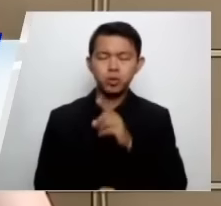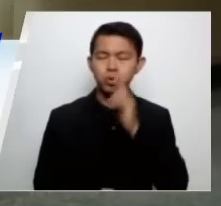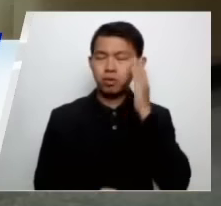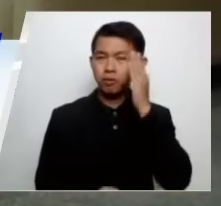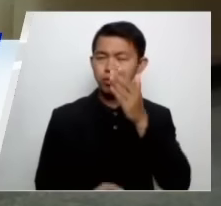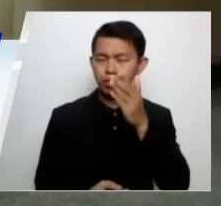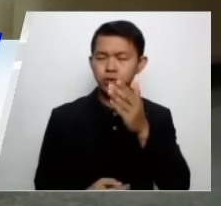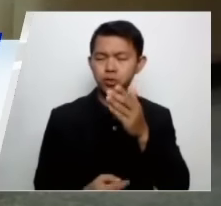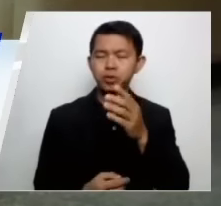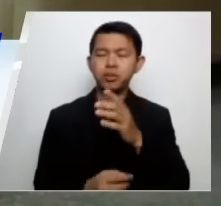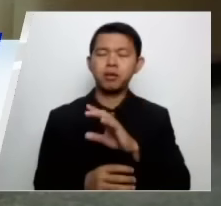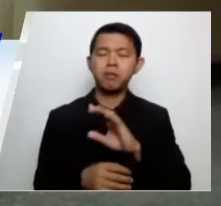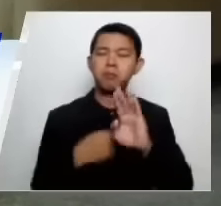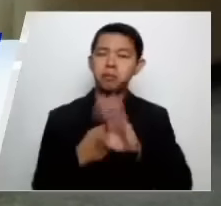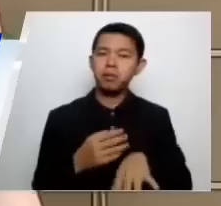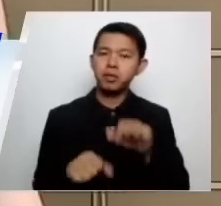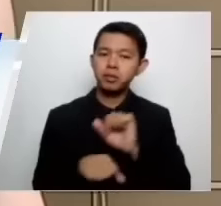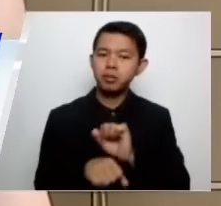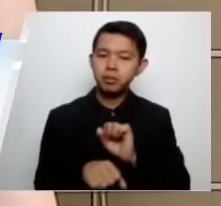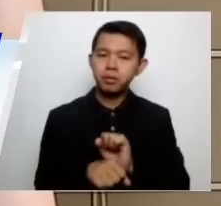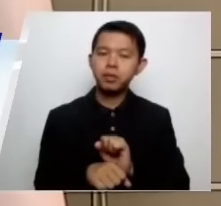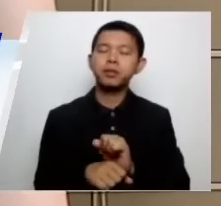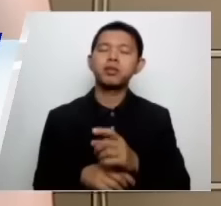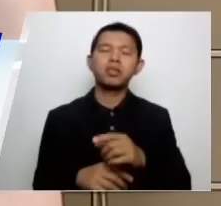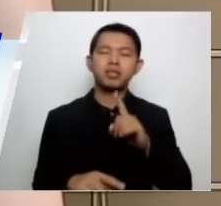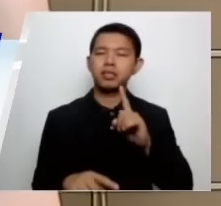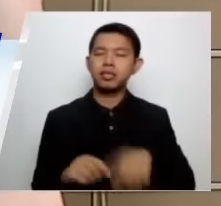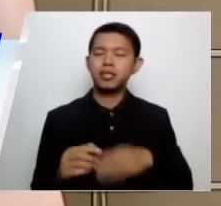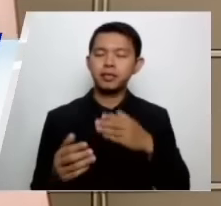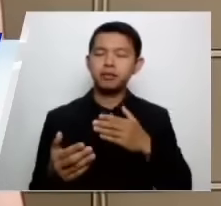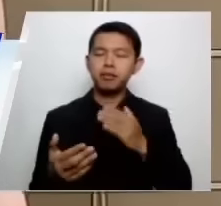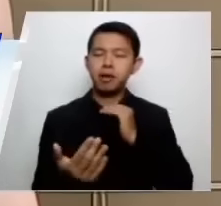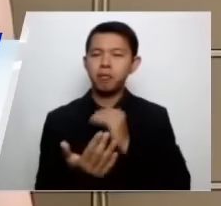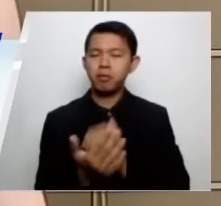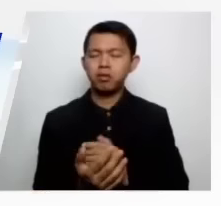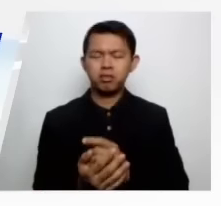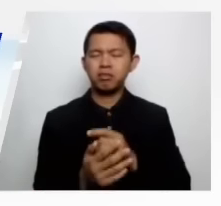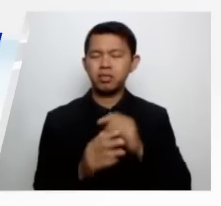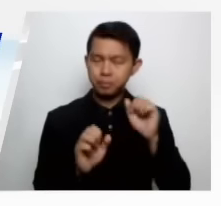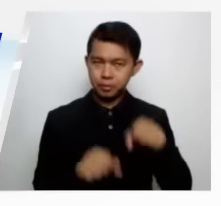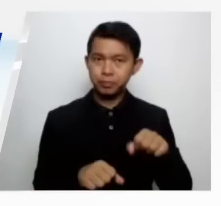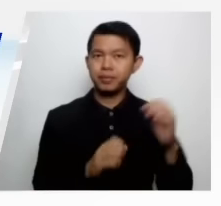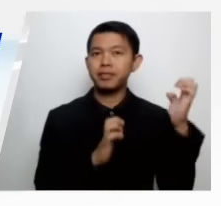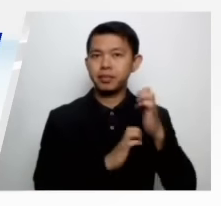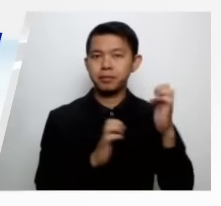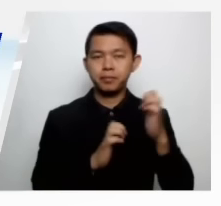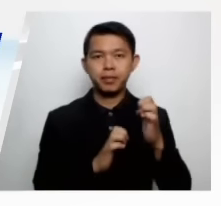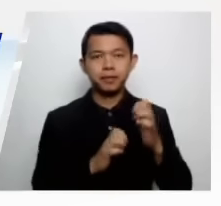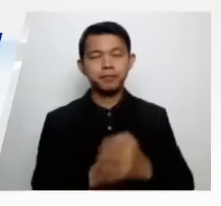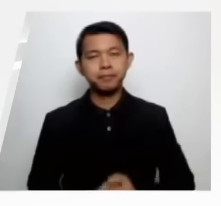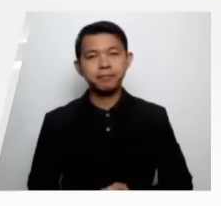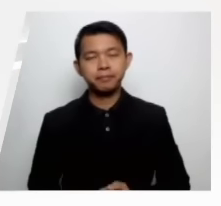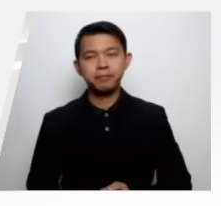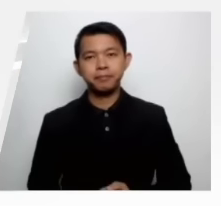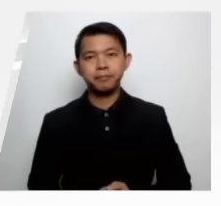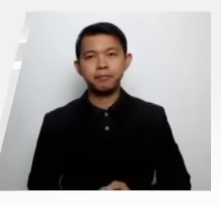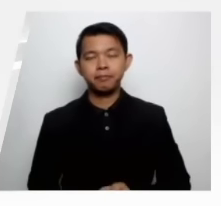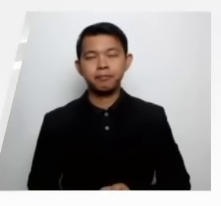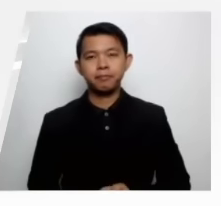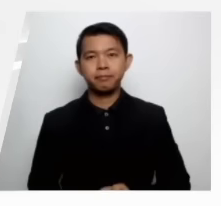trabaho, hindi mo maiiwasan yan. Expected naman yan, nobody just knew when. Naging usap-usapan din ang